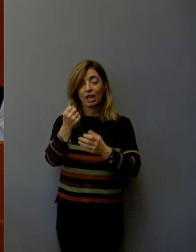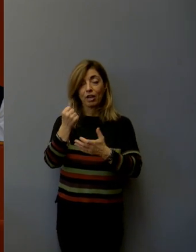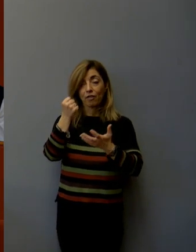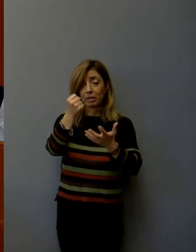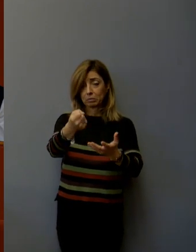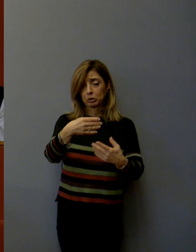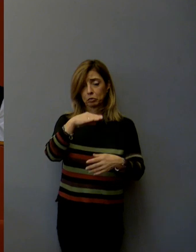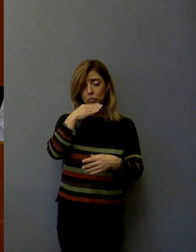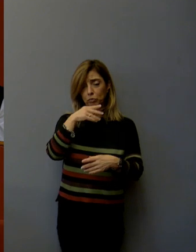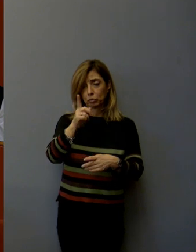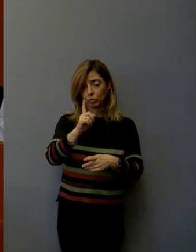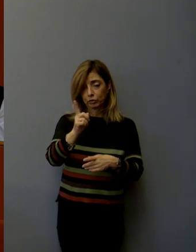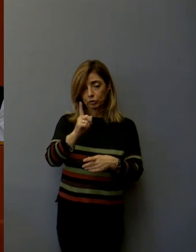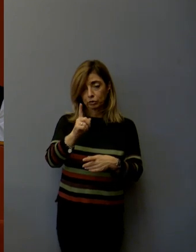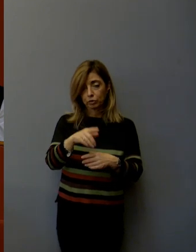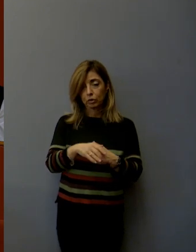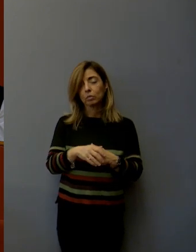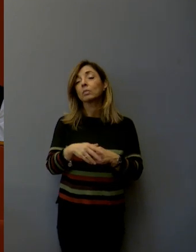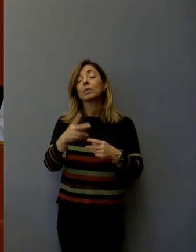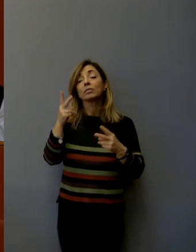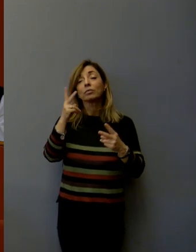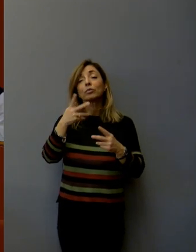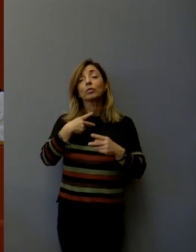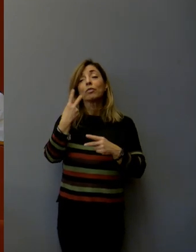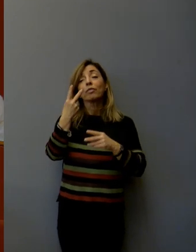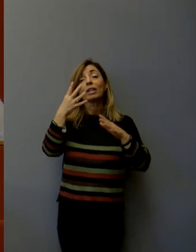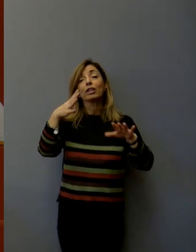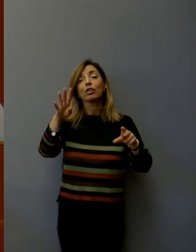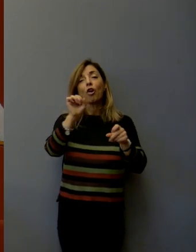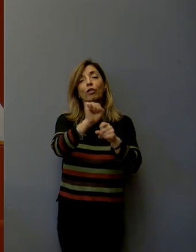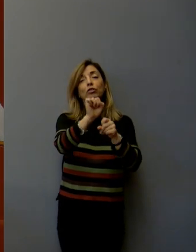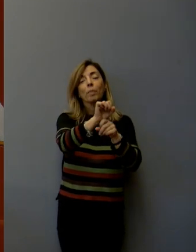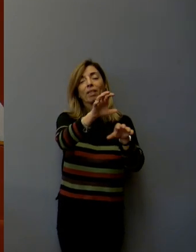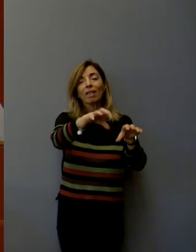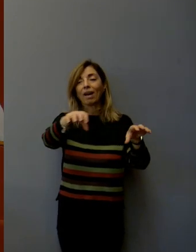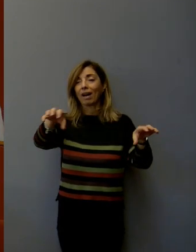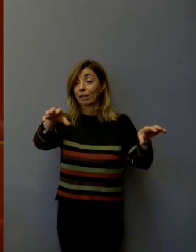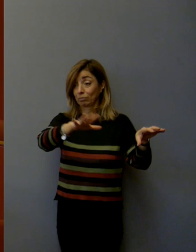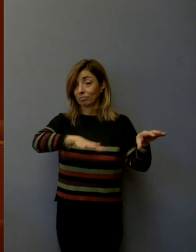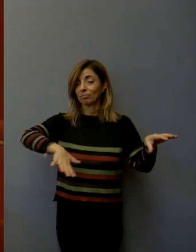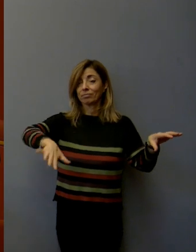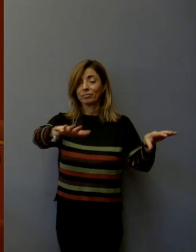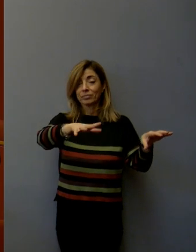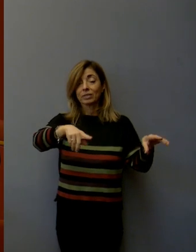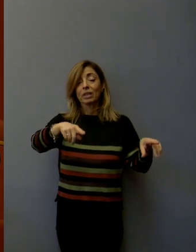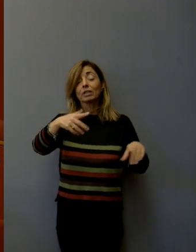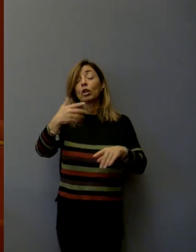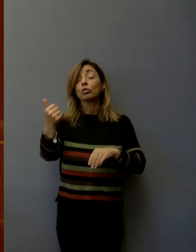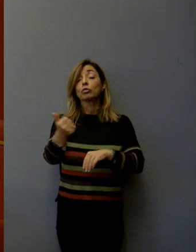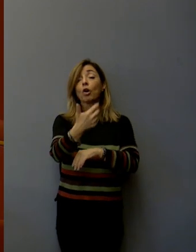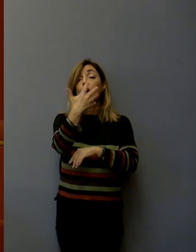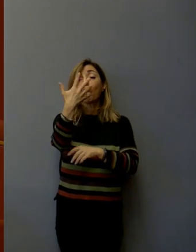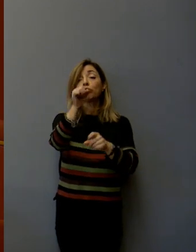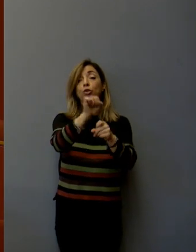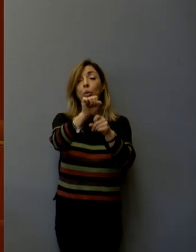insufficienti Per quanto riguarda la presenza di Ben 29 cimiteri nell'intero territorio comunale inoltre che solo cinque cimiteri saranno